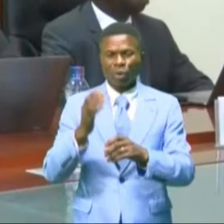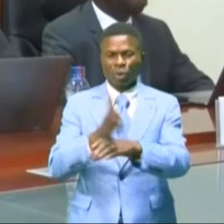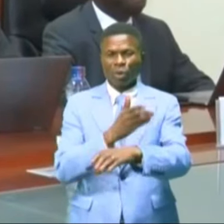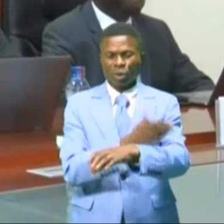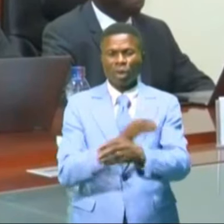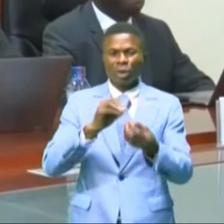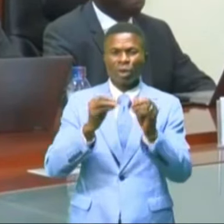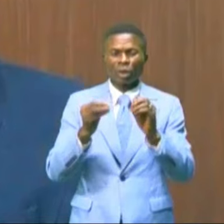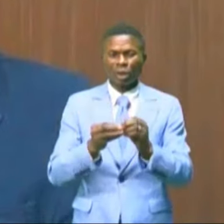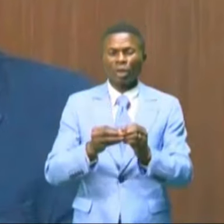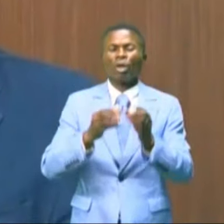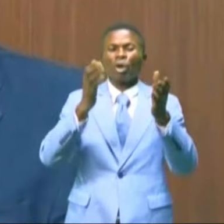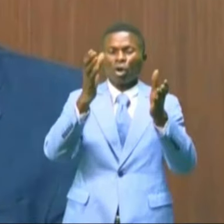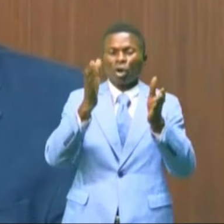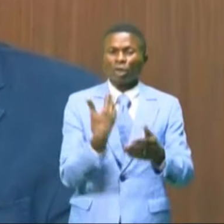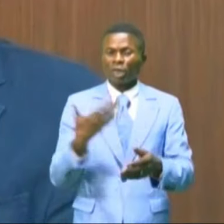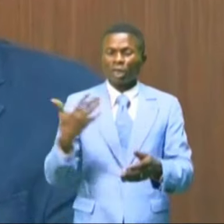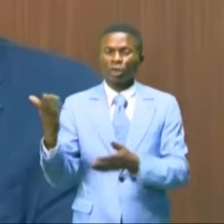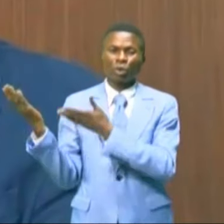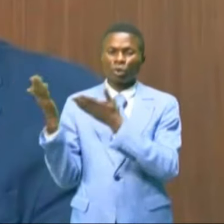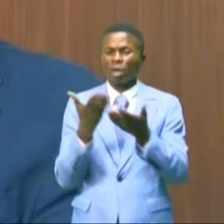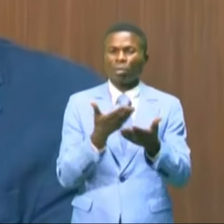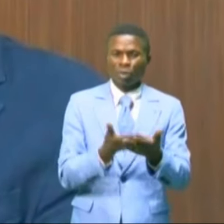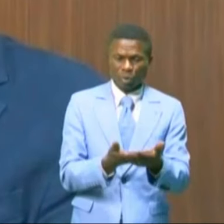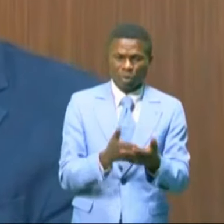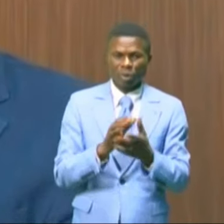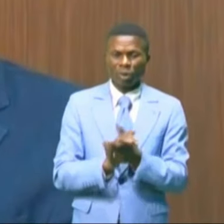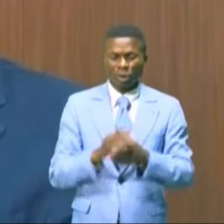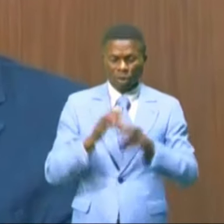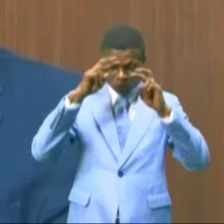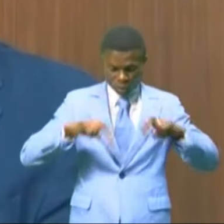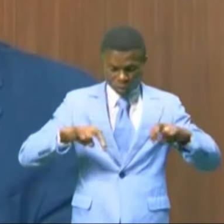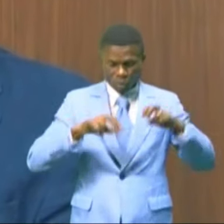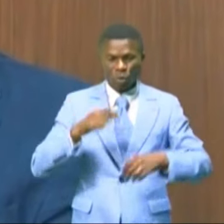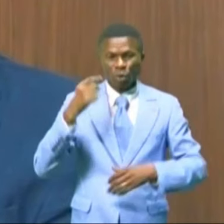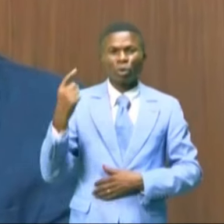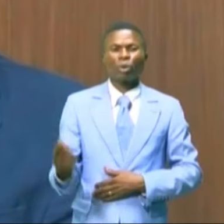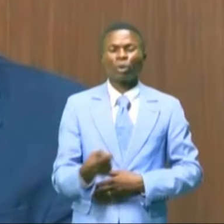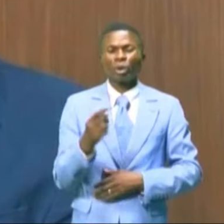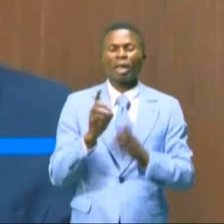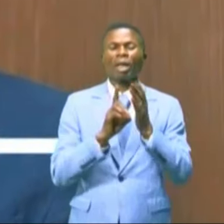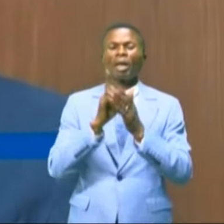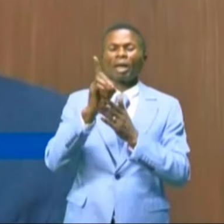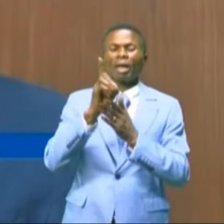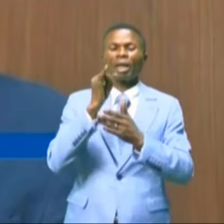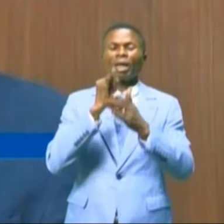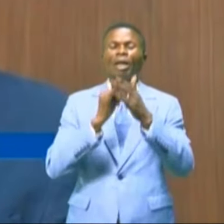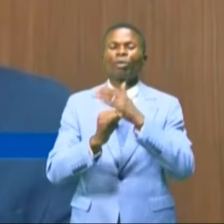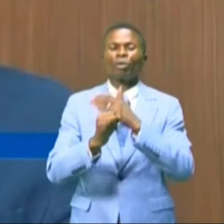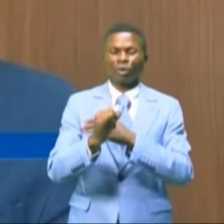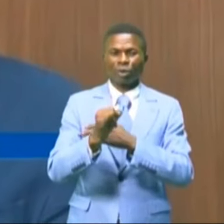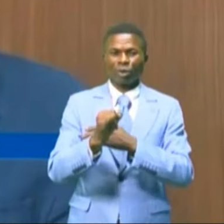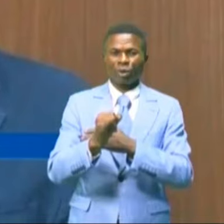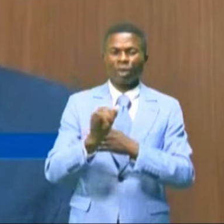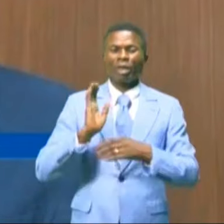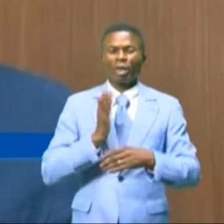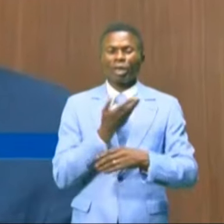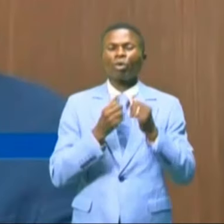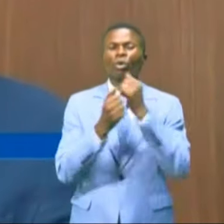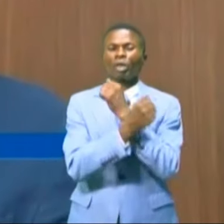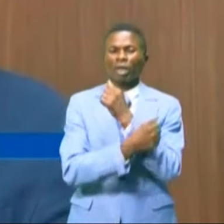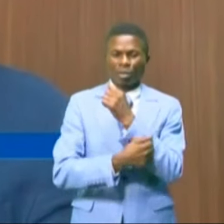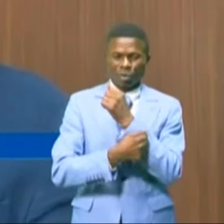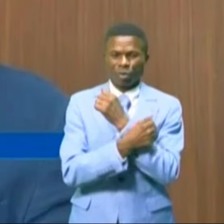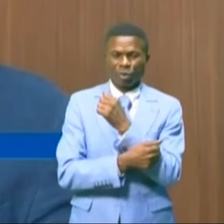nombre de containers. Nous sommes toujours à la recherche du développement intégral de notre pays. Et vous savez que